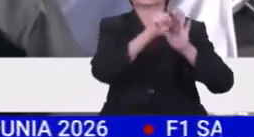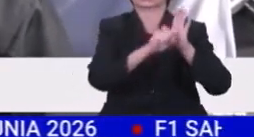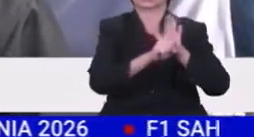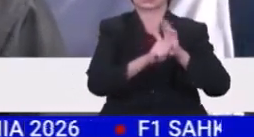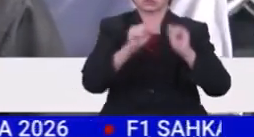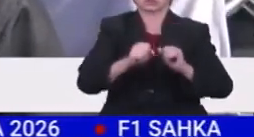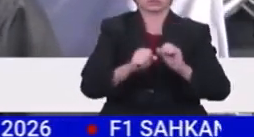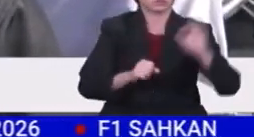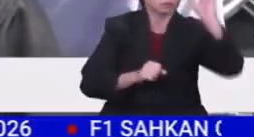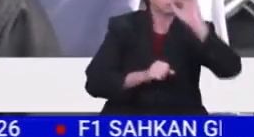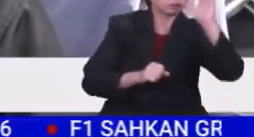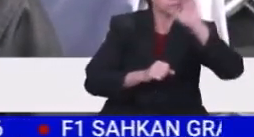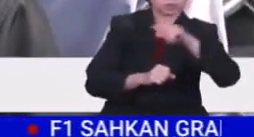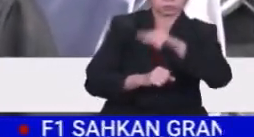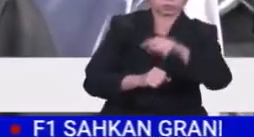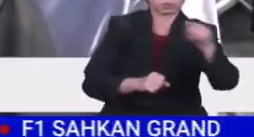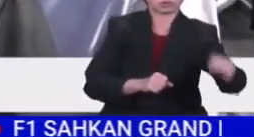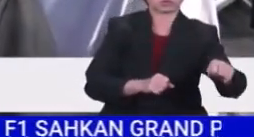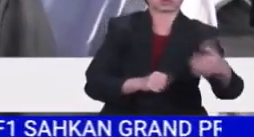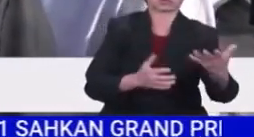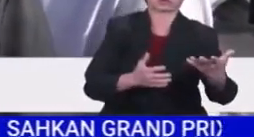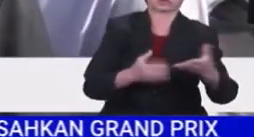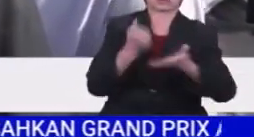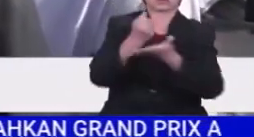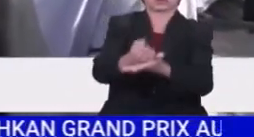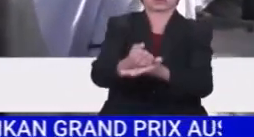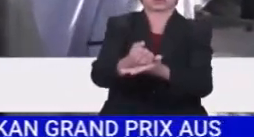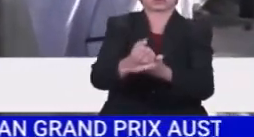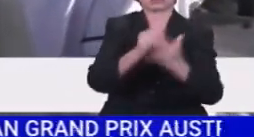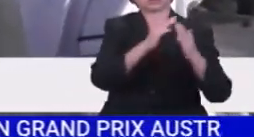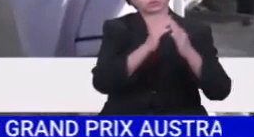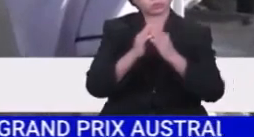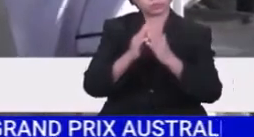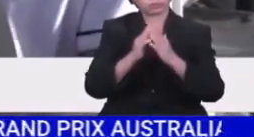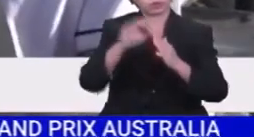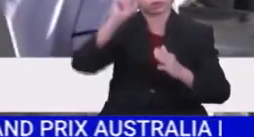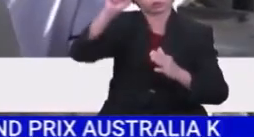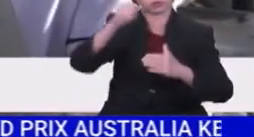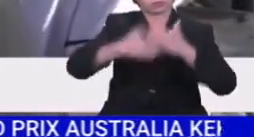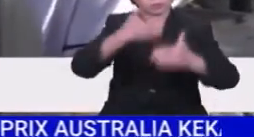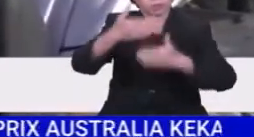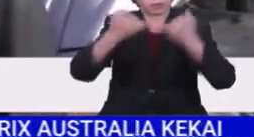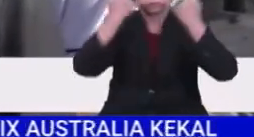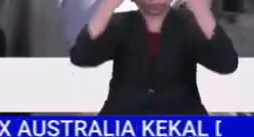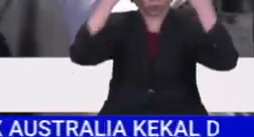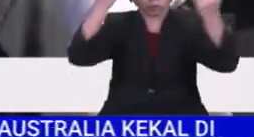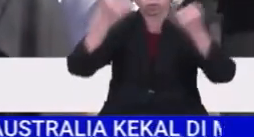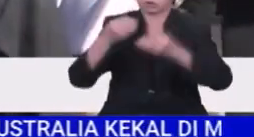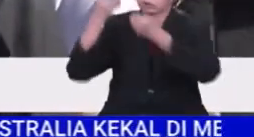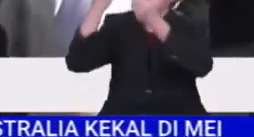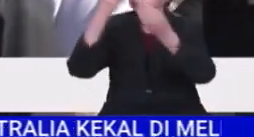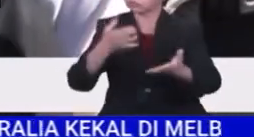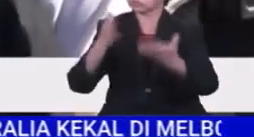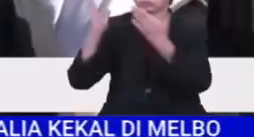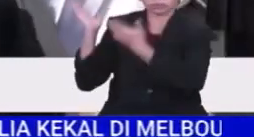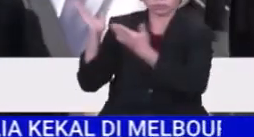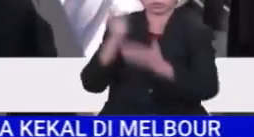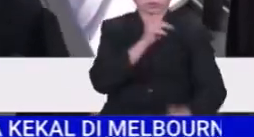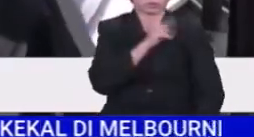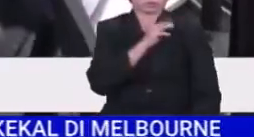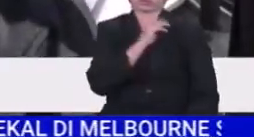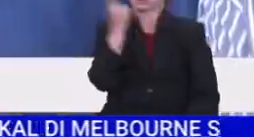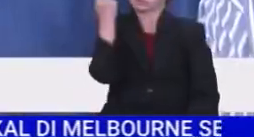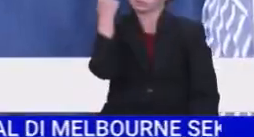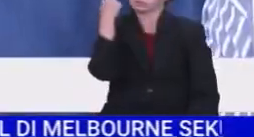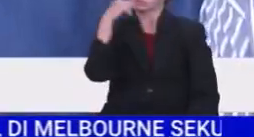boleh alucard mereka dalam batuan apa namanya Perumahan Sabar Maju Jaya yang diumumkan oleh yang mabrur bakuto menteri